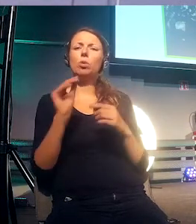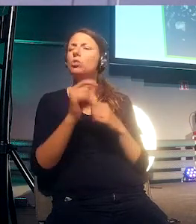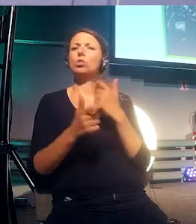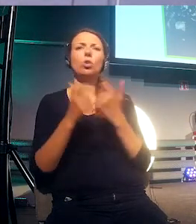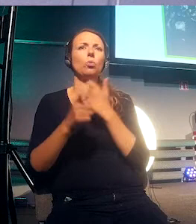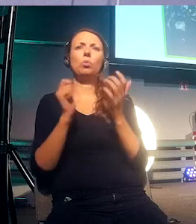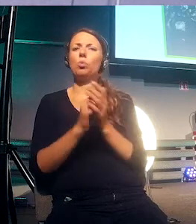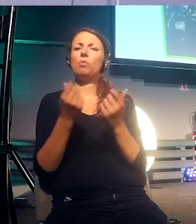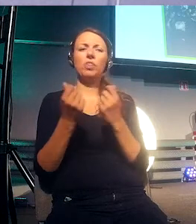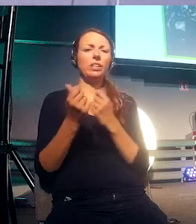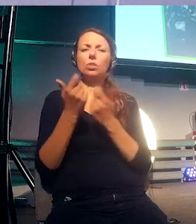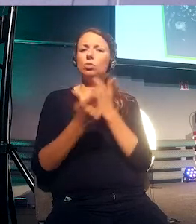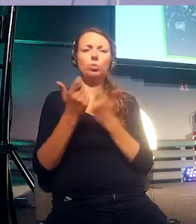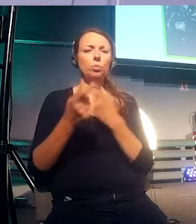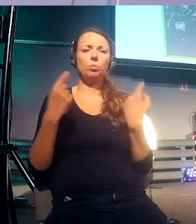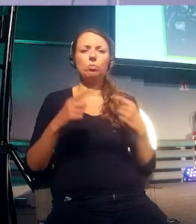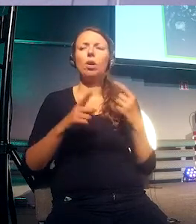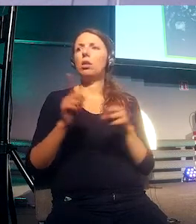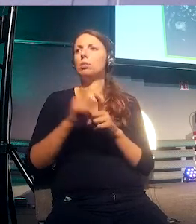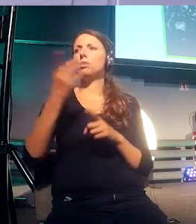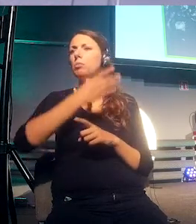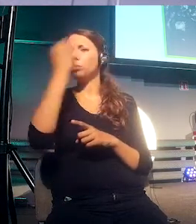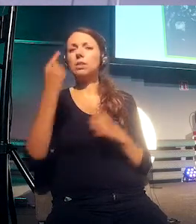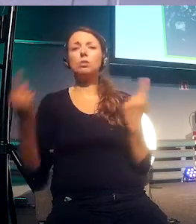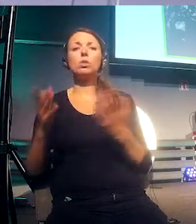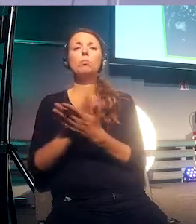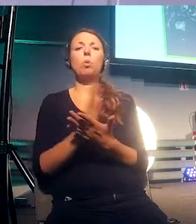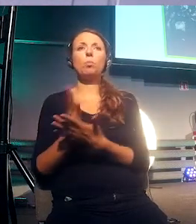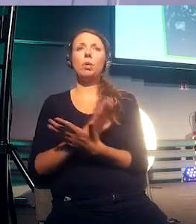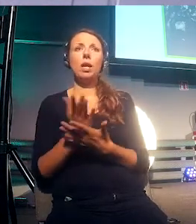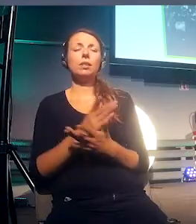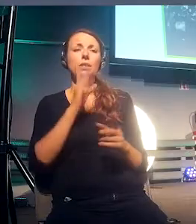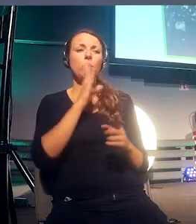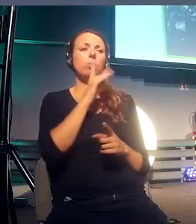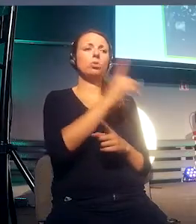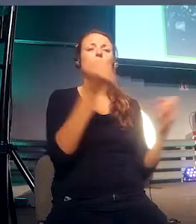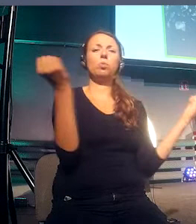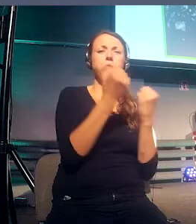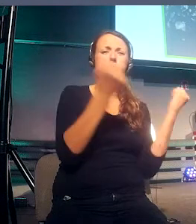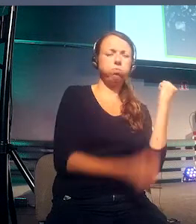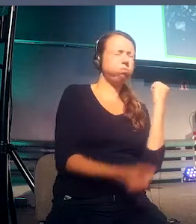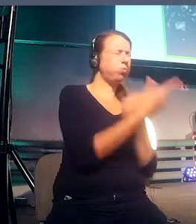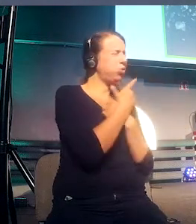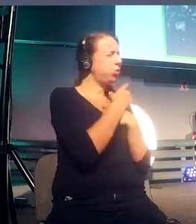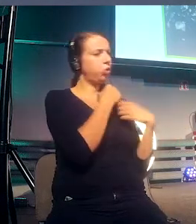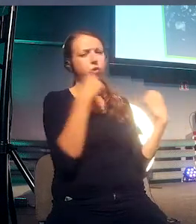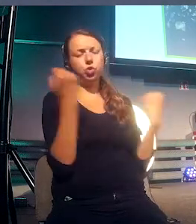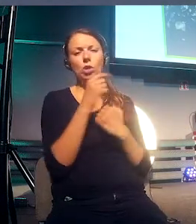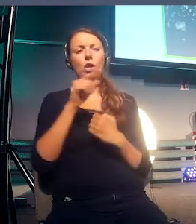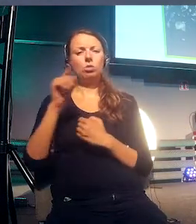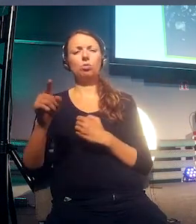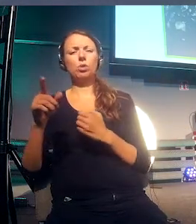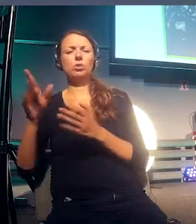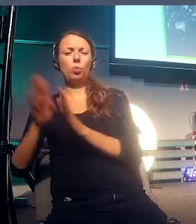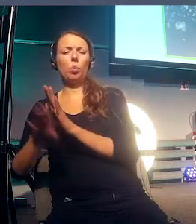I zapominamy też o sytuacji pomiędzy, czyli tej, która wydarza się najczęściej pomiędzy ekstremami. Czyli jak będzie wyglądał taki